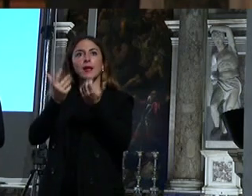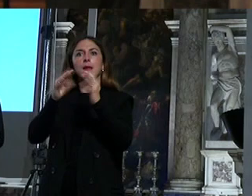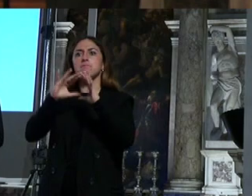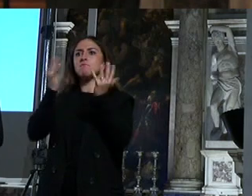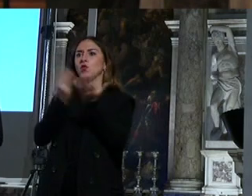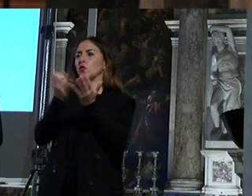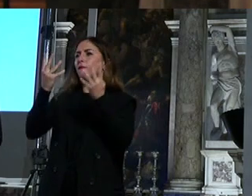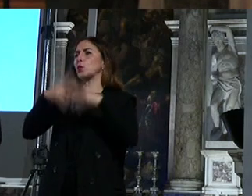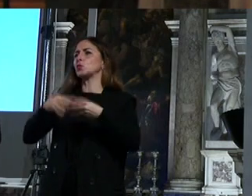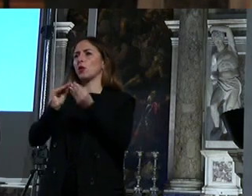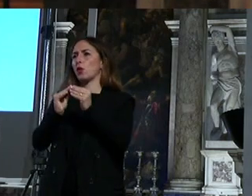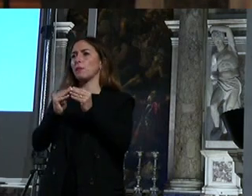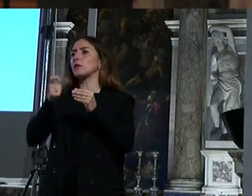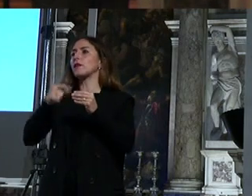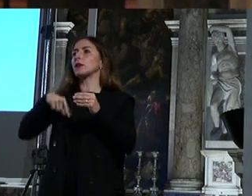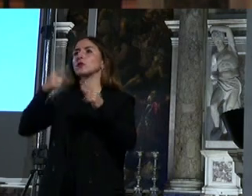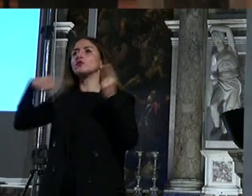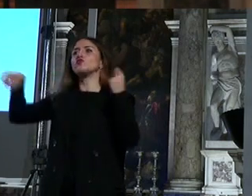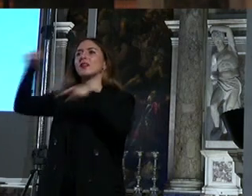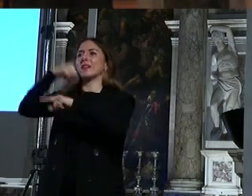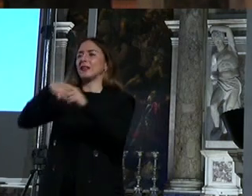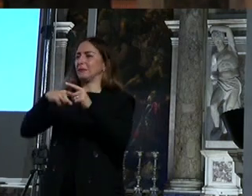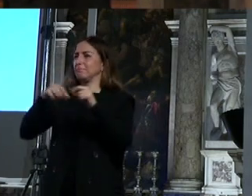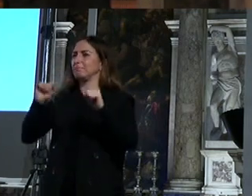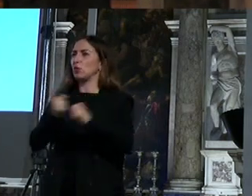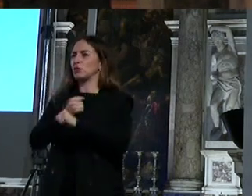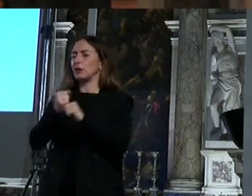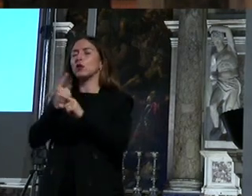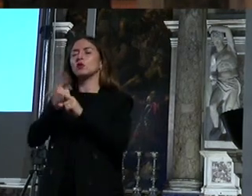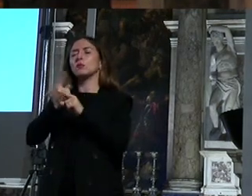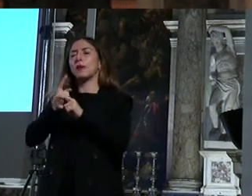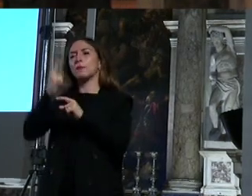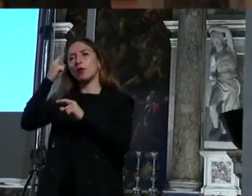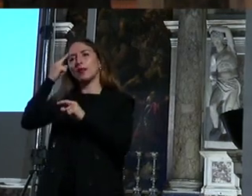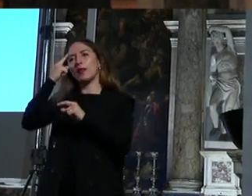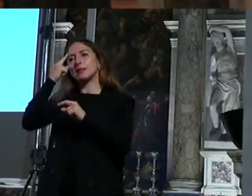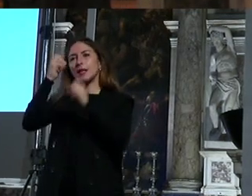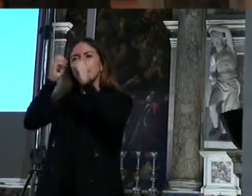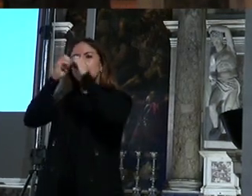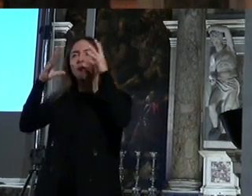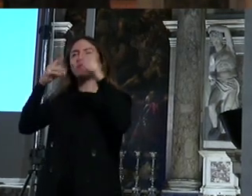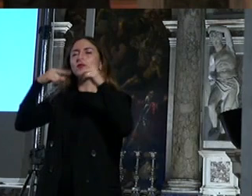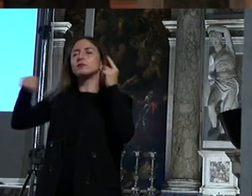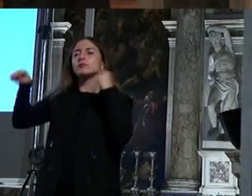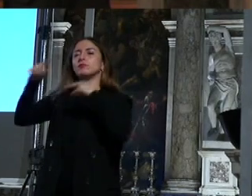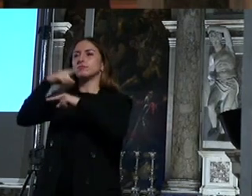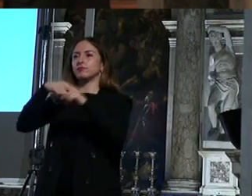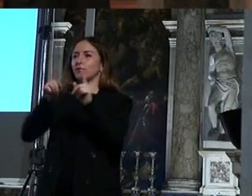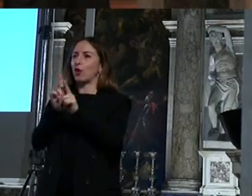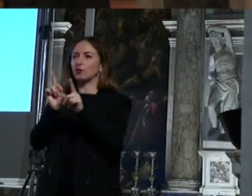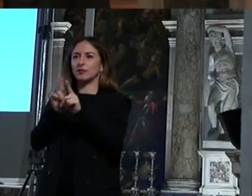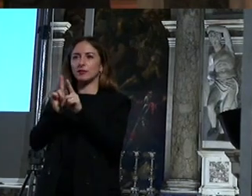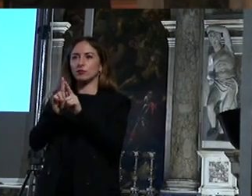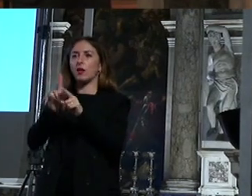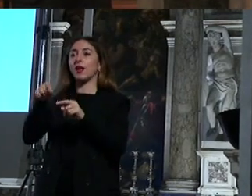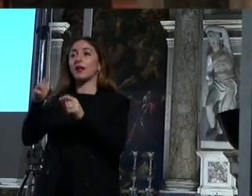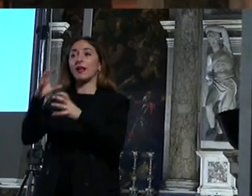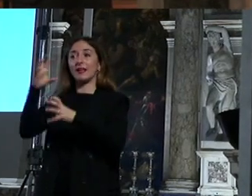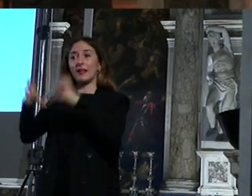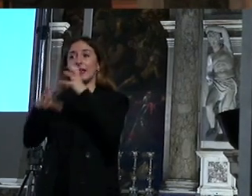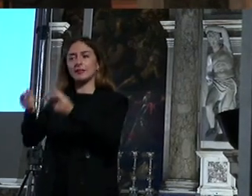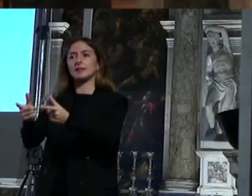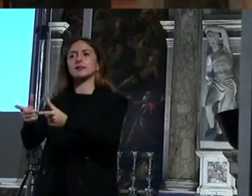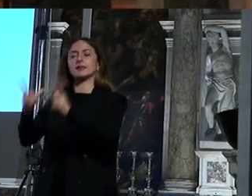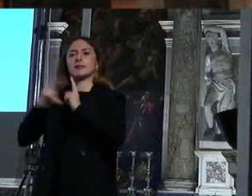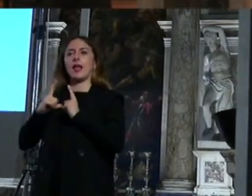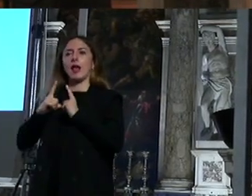girare, ma noi dobbiamo pensare di girare con la nostra testa. Cioè, anche la crisi ci dà